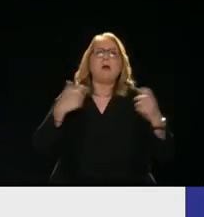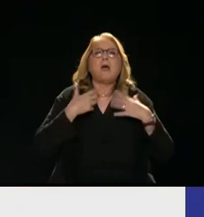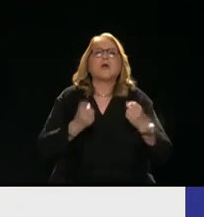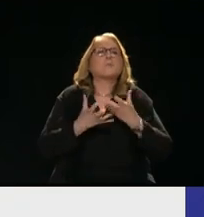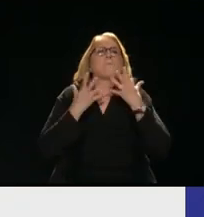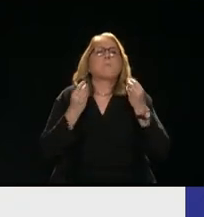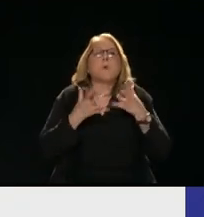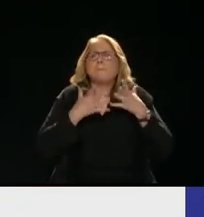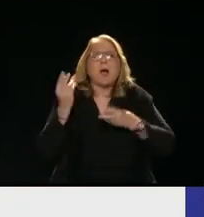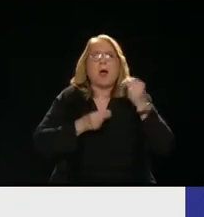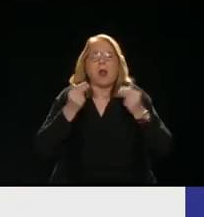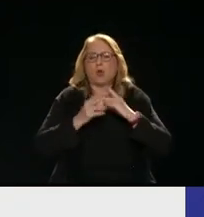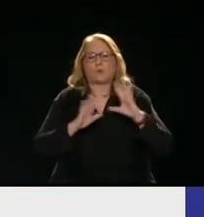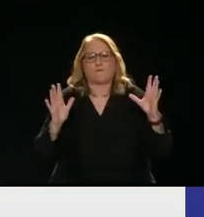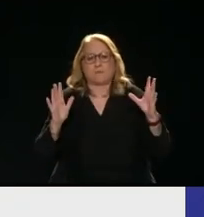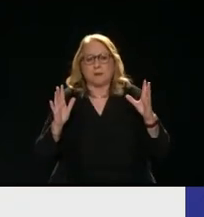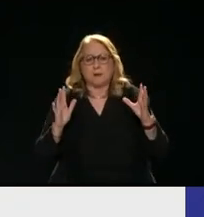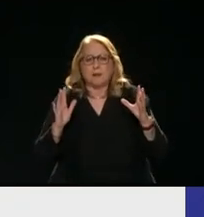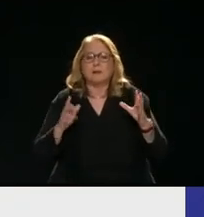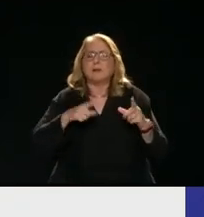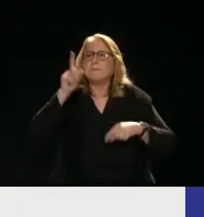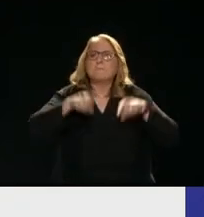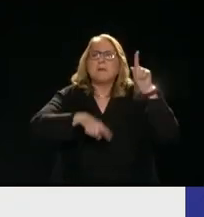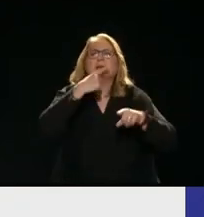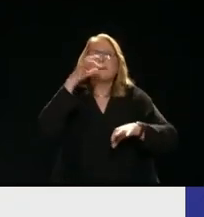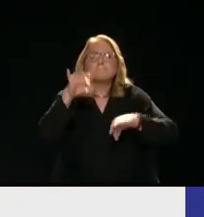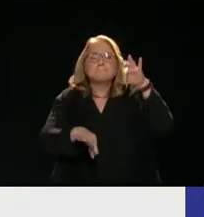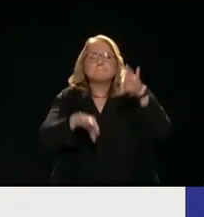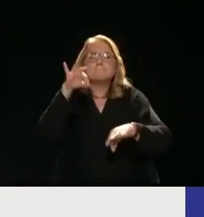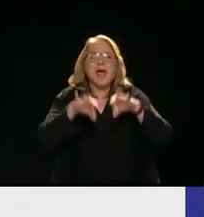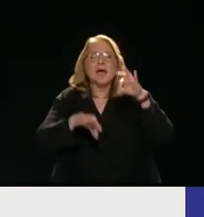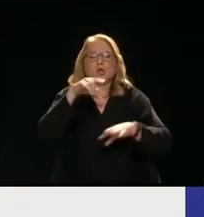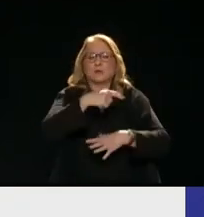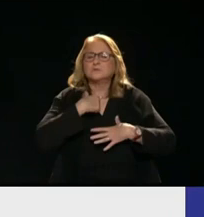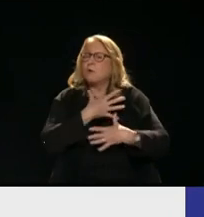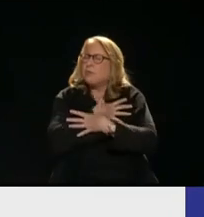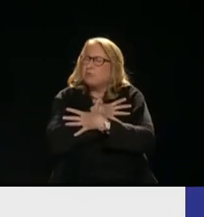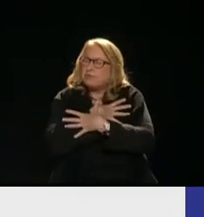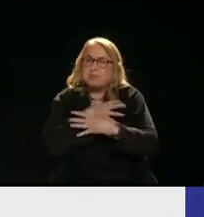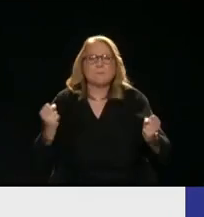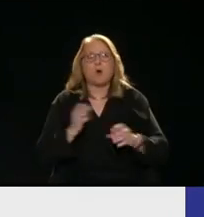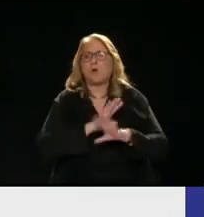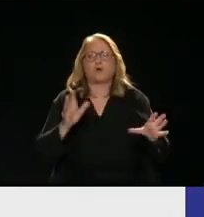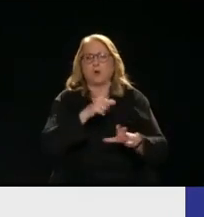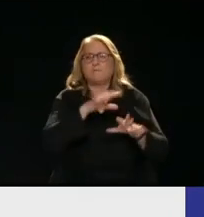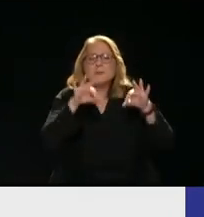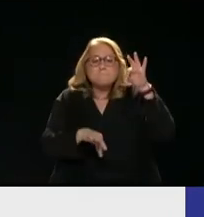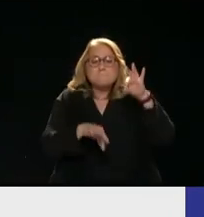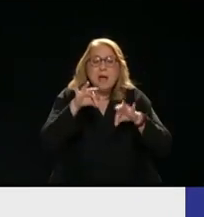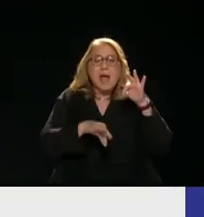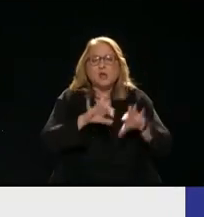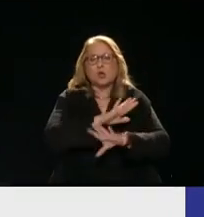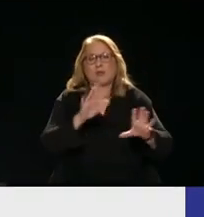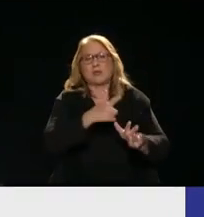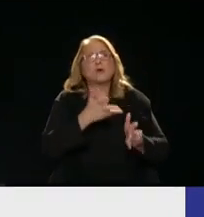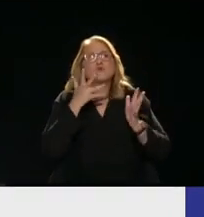πρόβλημα να γελάνε μερικά μερικές μαριονέτες θυμόν είναι η μαριονέτα απ αυτοί που κυβερνάνε σήμερα δεν θα τους έπαιρνες